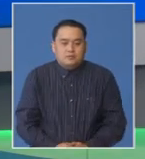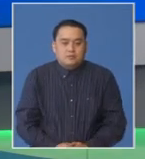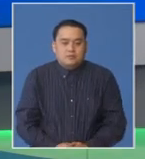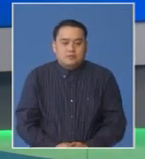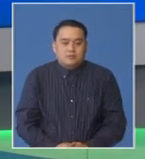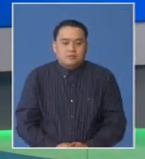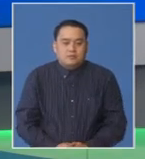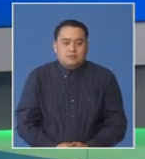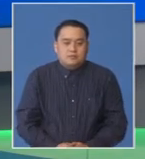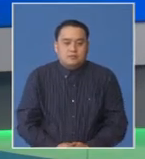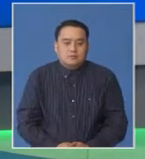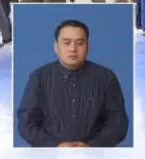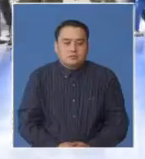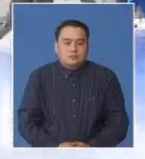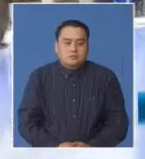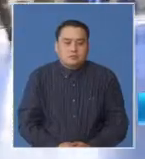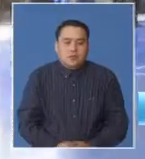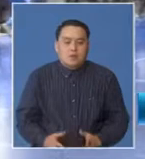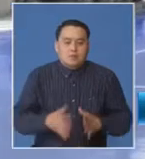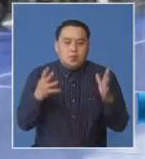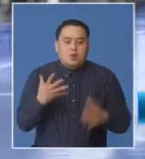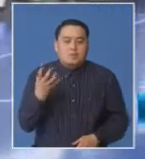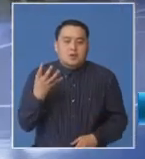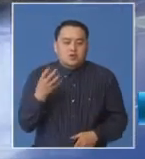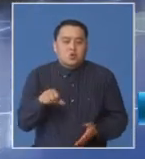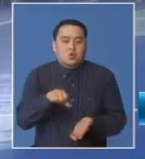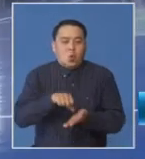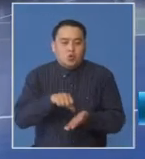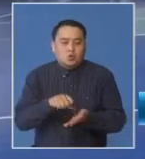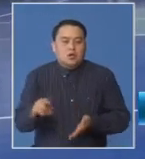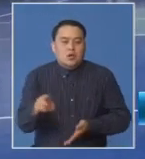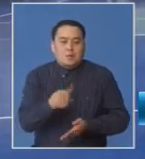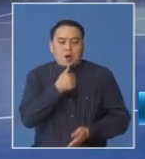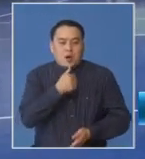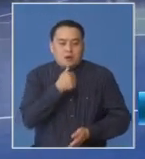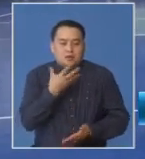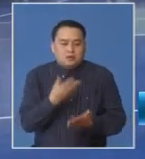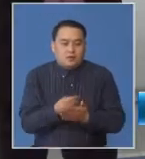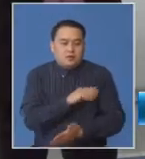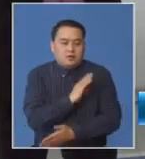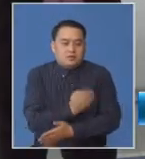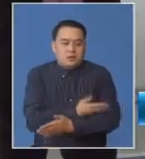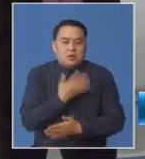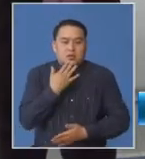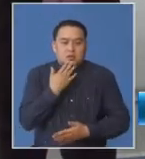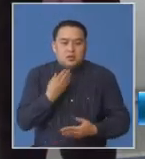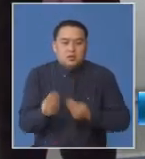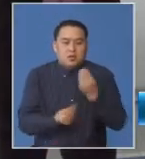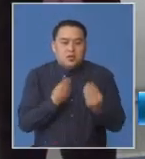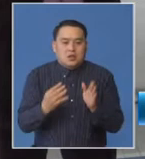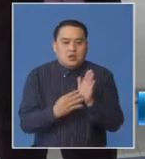Азат Шумаханов. Более 500 участников региона попробовали свои силы в турнирах по национальной